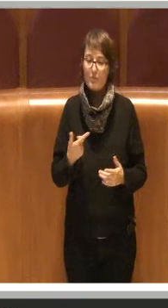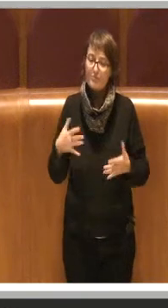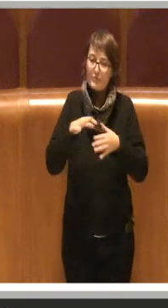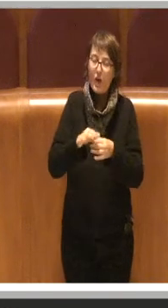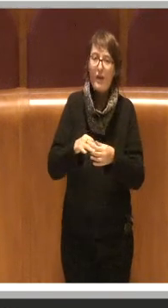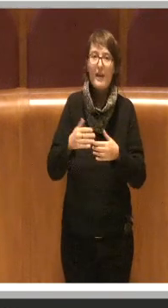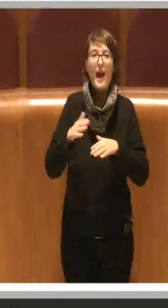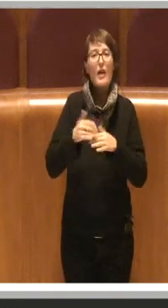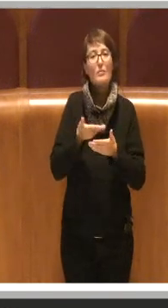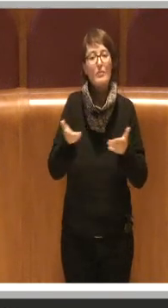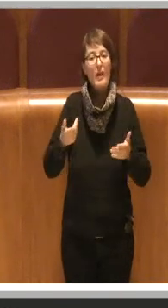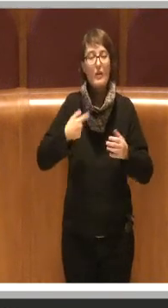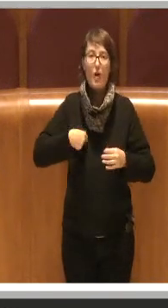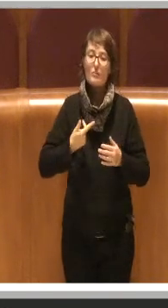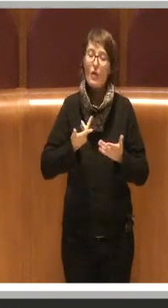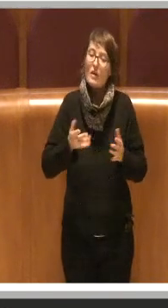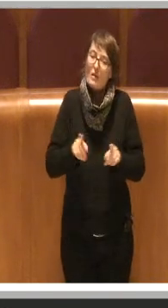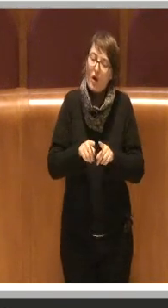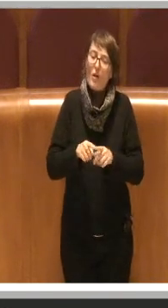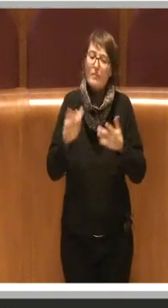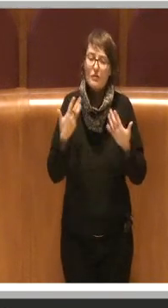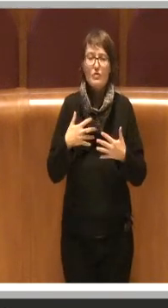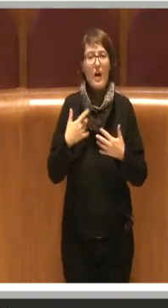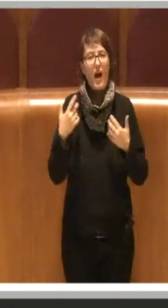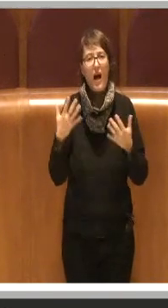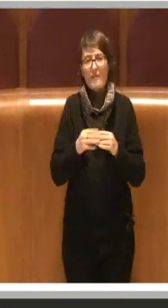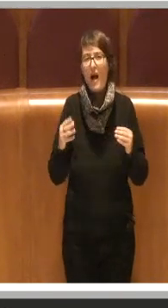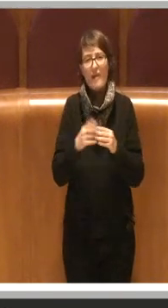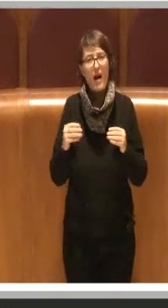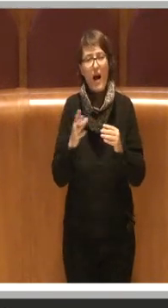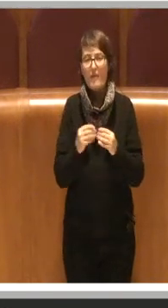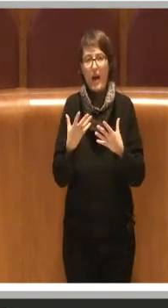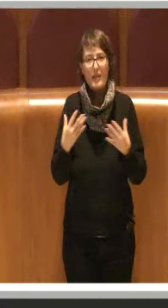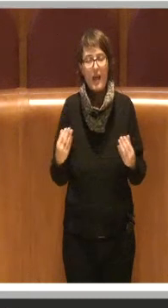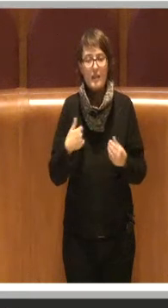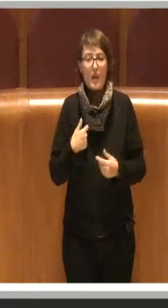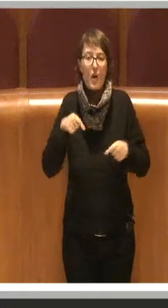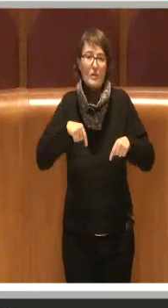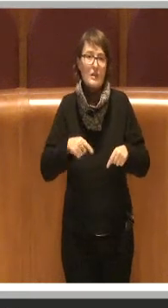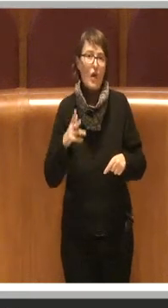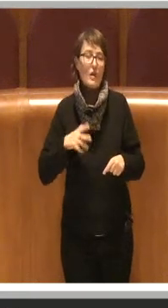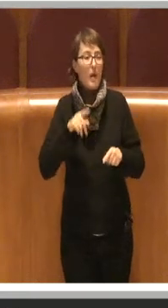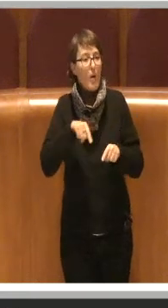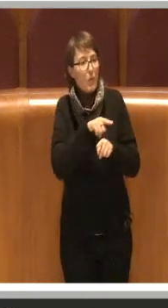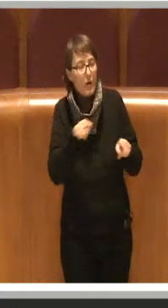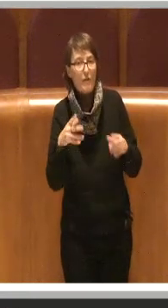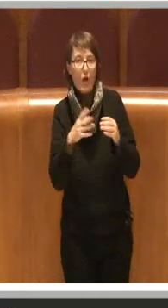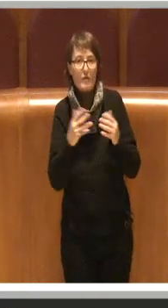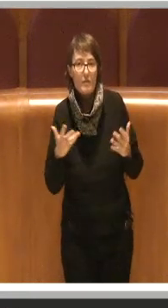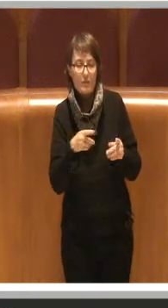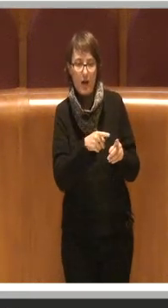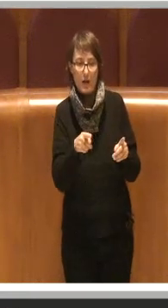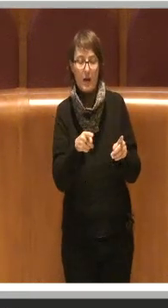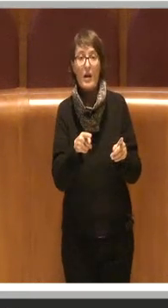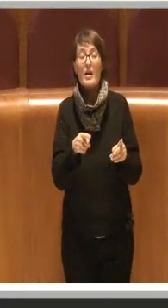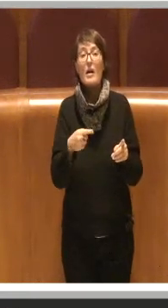piacerebbe che l'altro pezzettino di storia lo scriveste voi oggi, che insieme poi continuiamo a scrivere quello che potrà essere la storia, il futuro